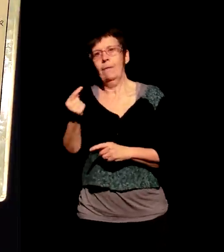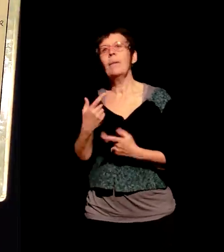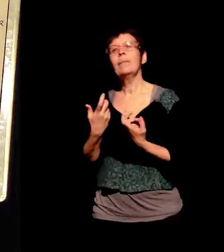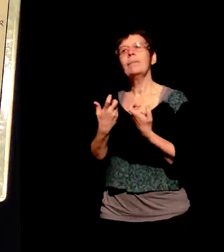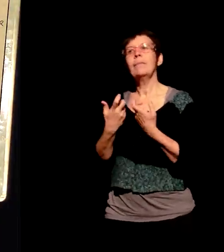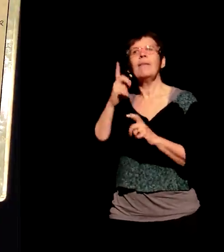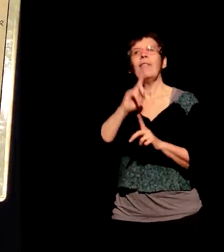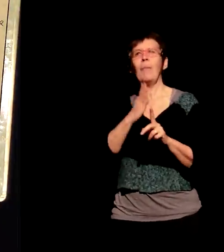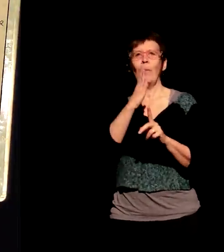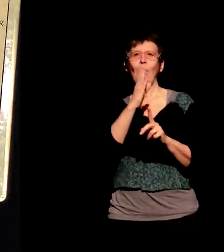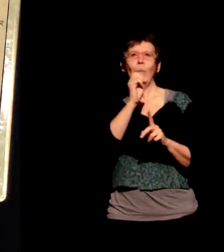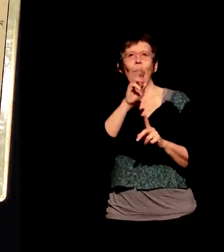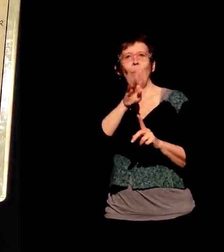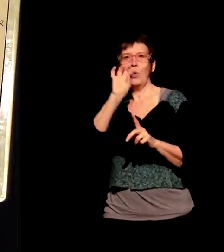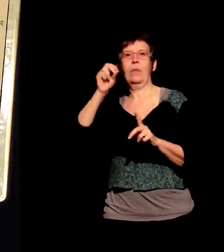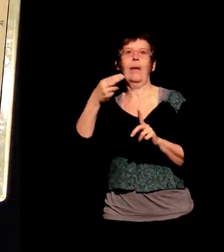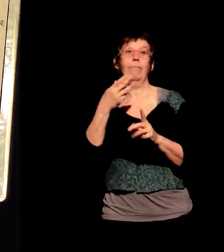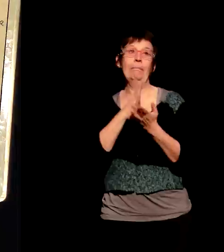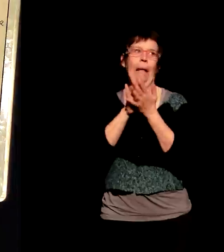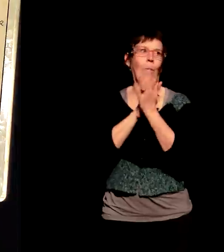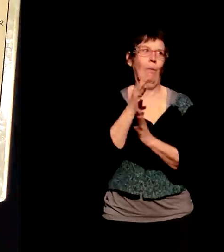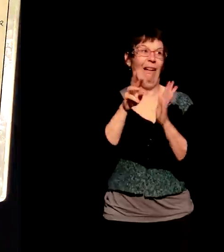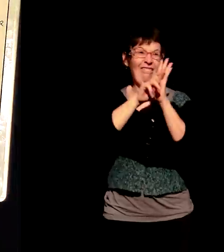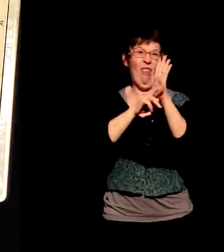Boutin, pardon pour les références.